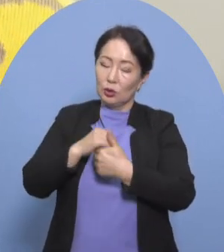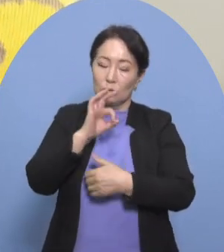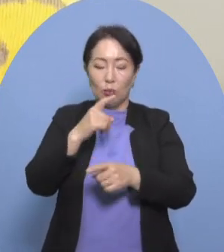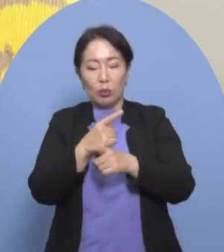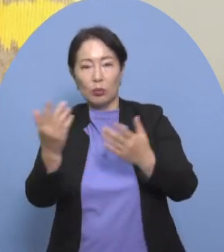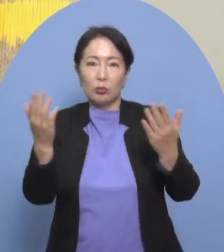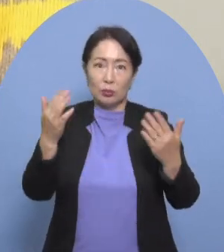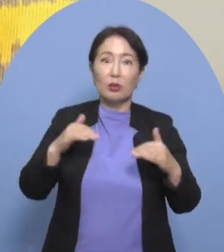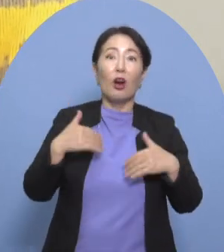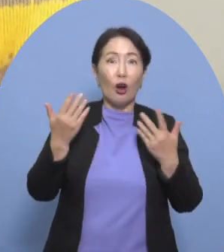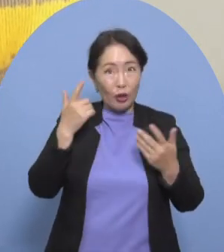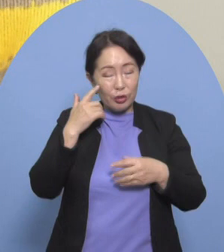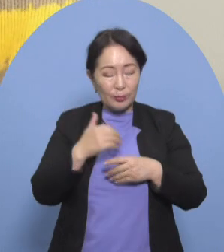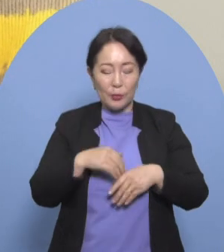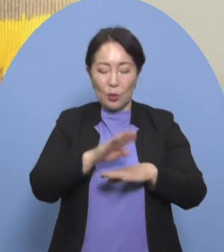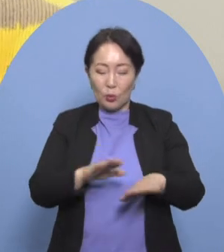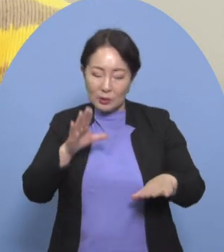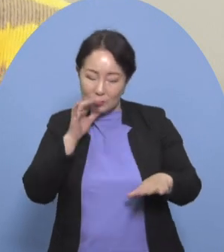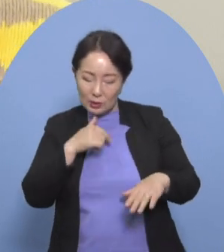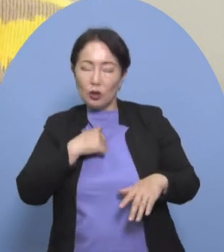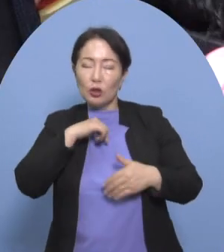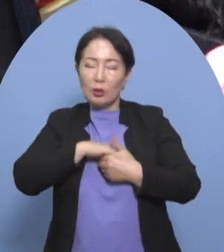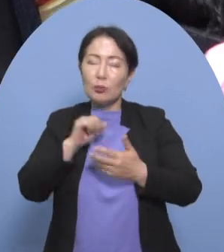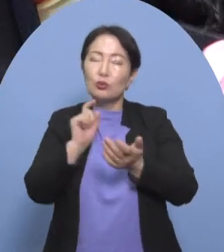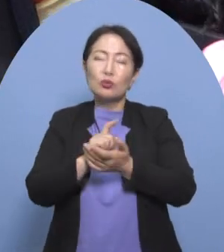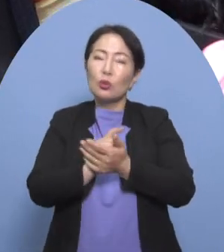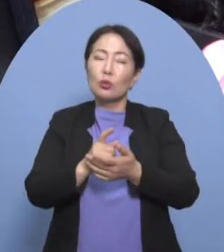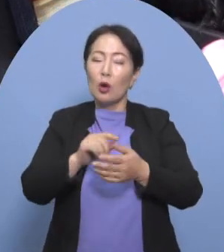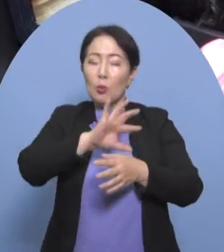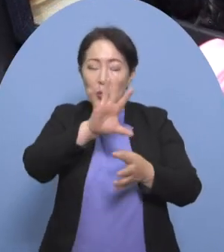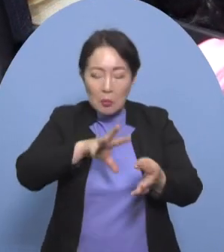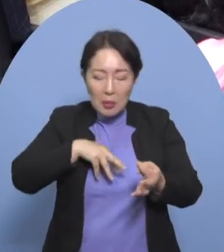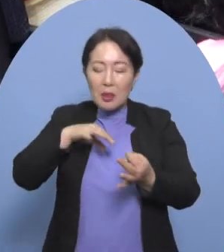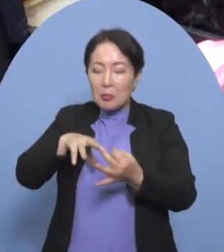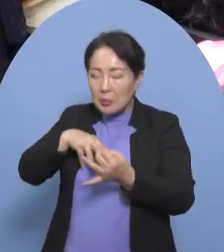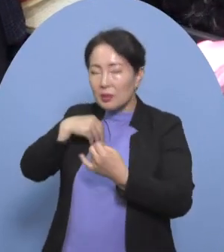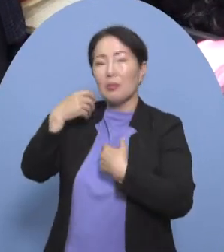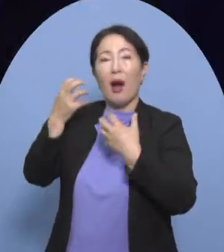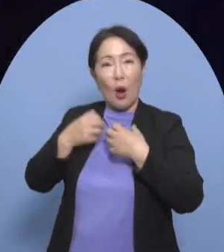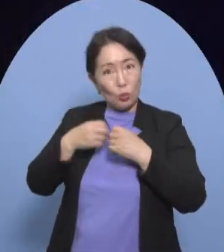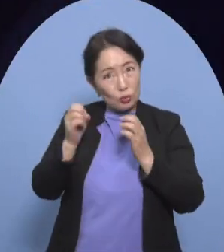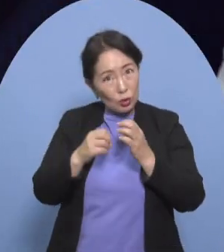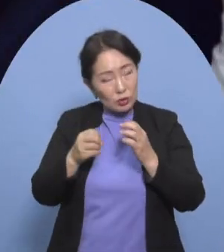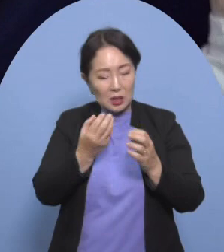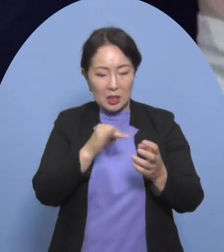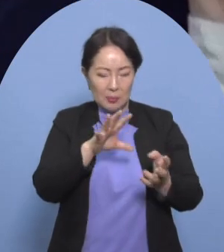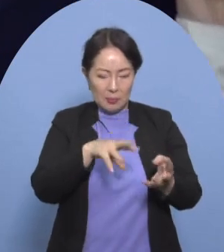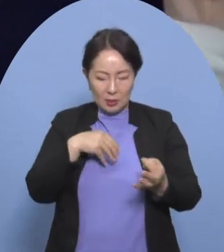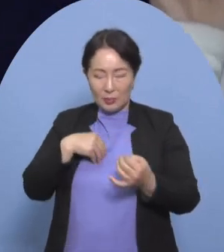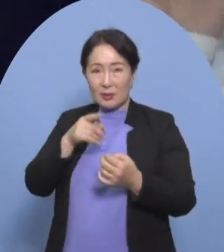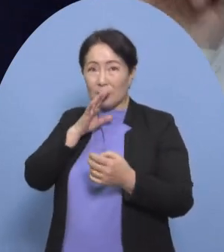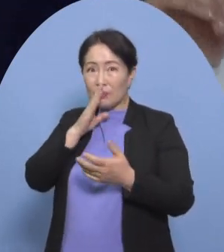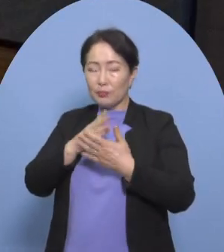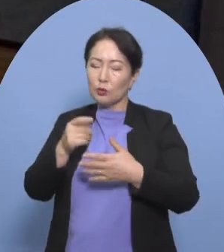дэнсэлдэг байгаа. Тэгэхээр яг хүүхэд насндэр одоо байх хста хамгийн чухал зүйл бол энэ бүх мэдрэмжүүд авах хста. Тэгэхээр энэ мэдрэмжүүдийг авахд бол бас